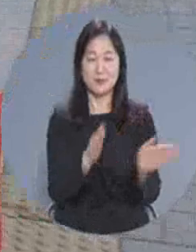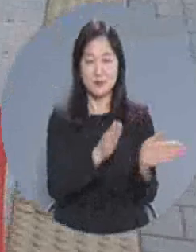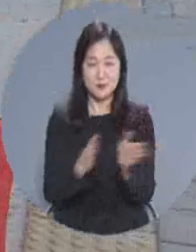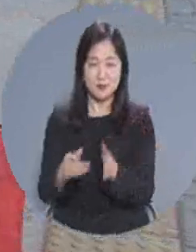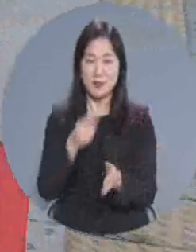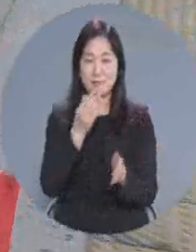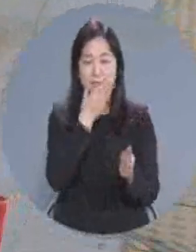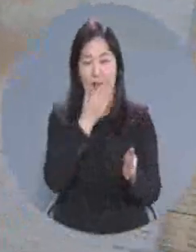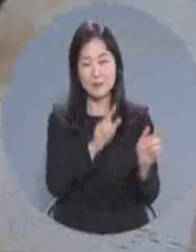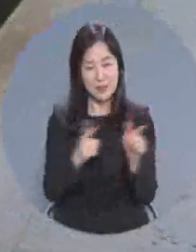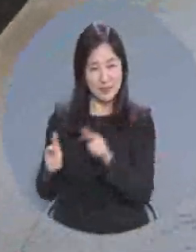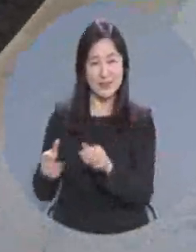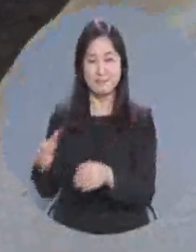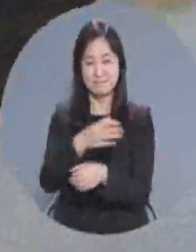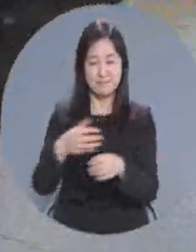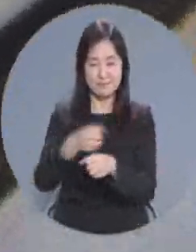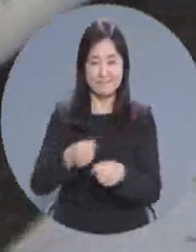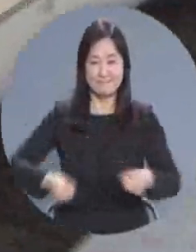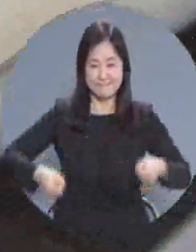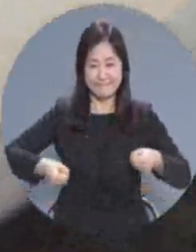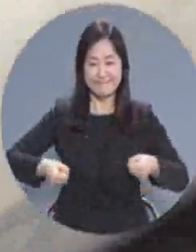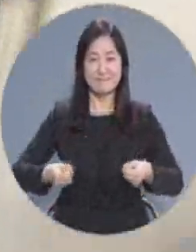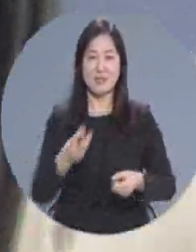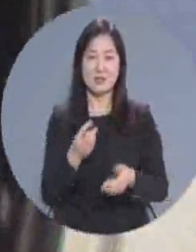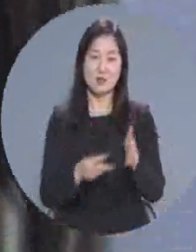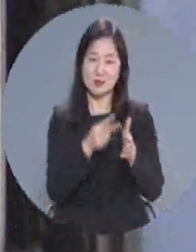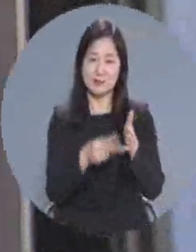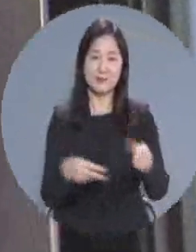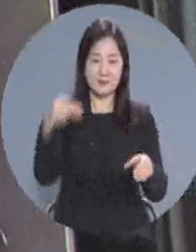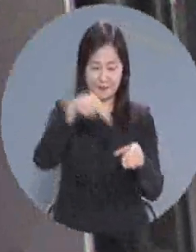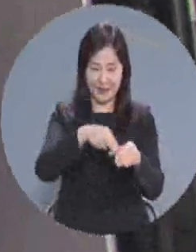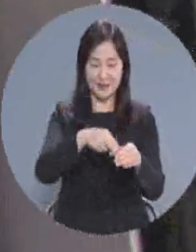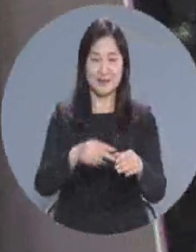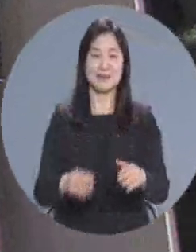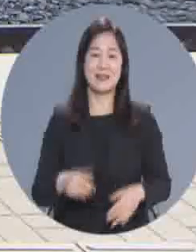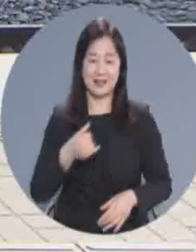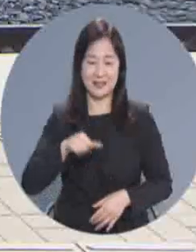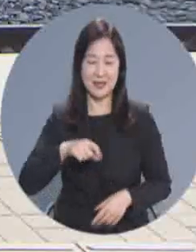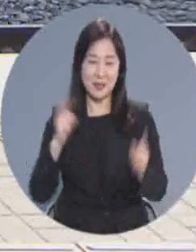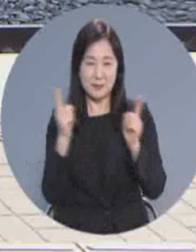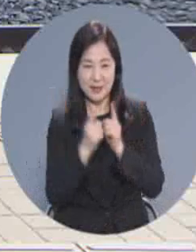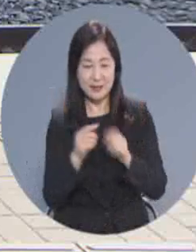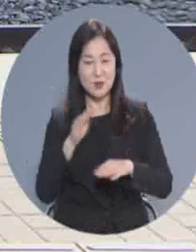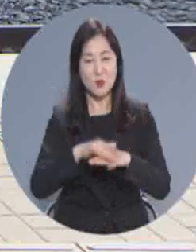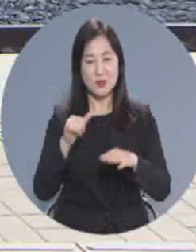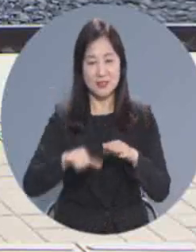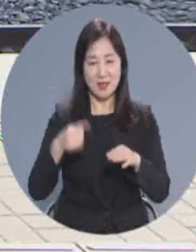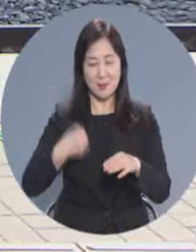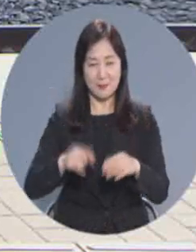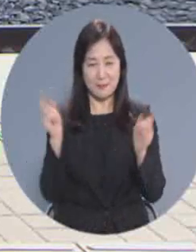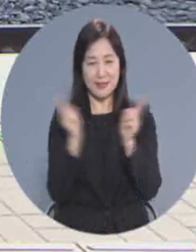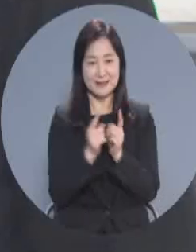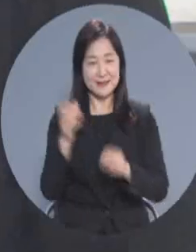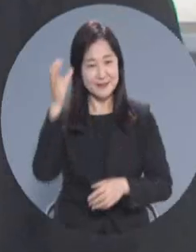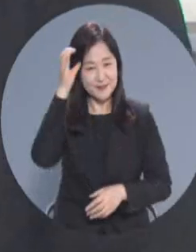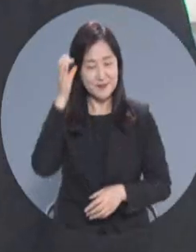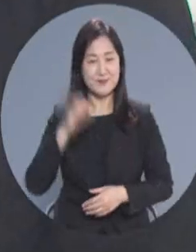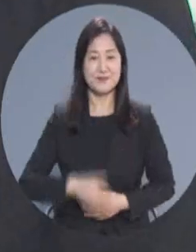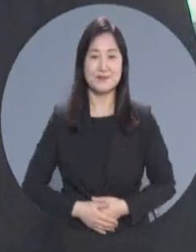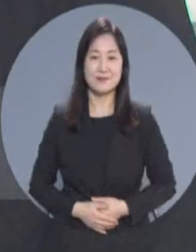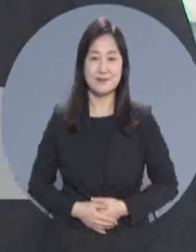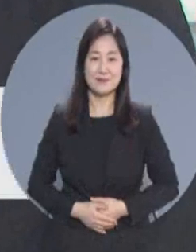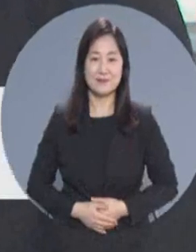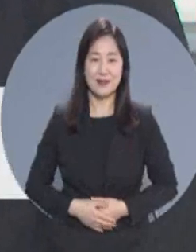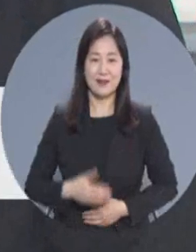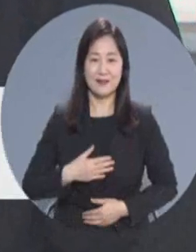몸을 실었습니다. 자녀들과 손자들을 볼 수 있다는 생각에 벌써부터 얼굴에는 기쁨이 가득합니다. 애들이